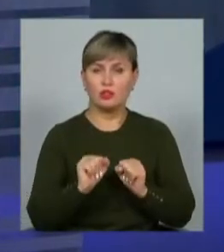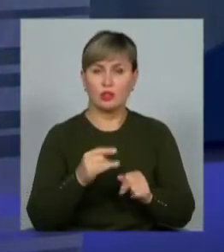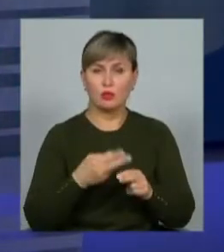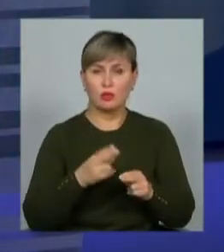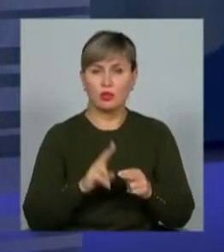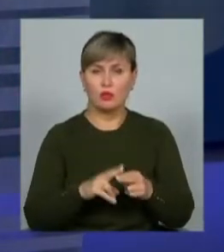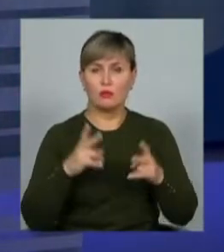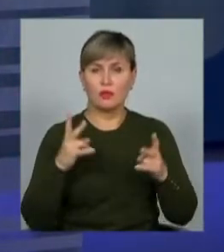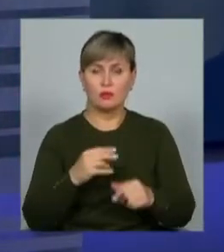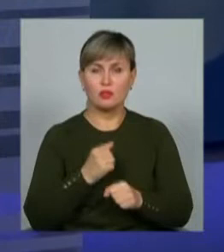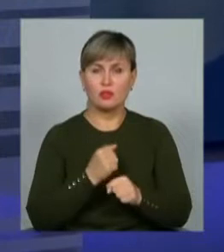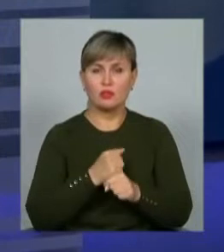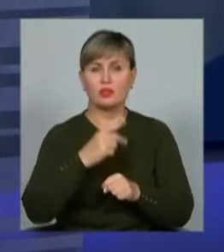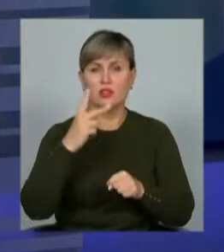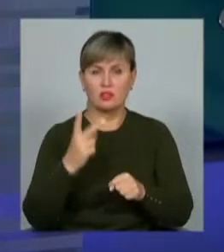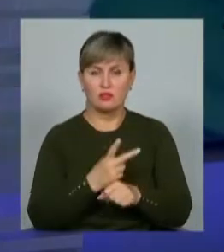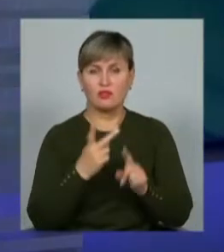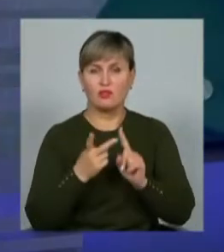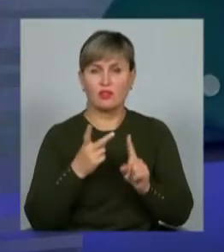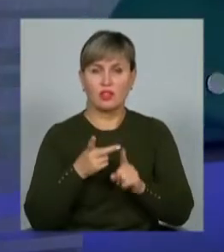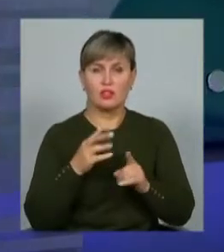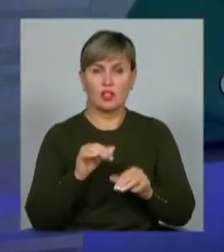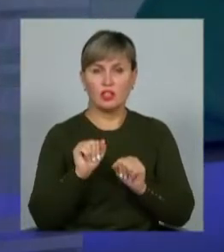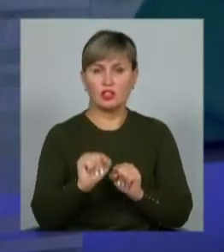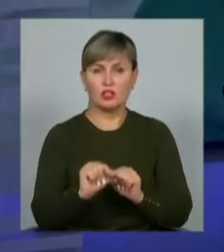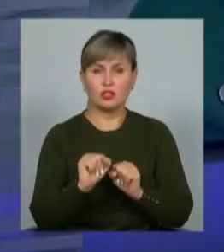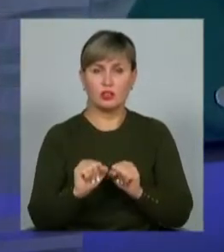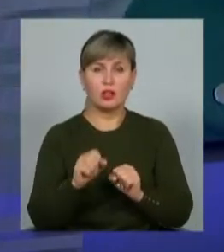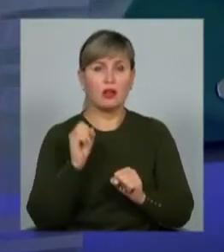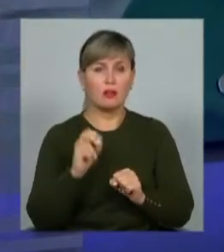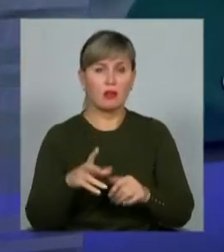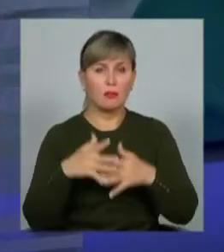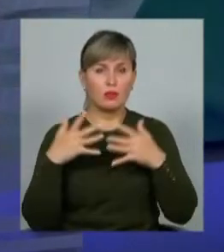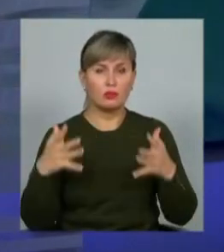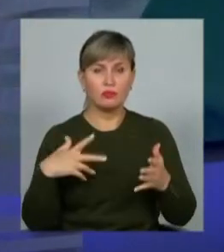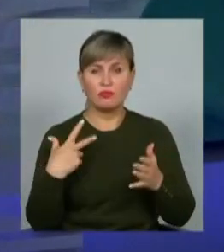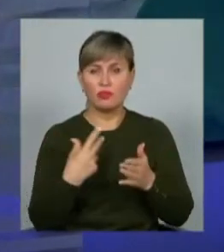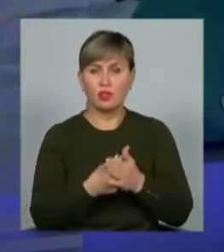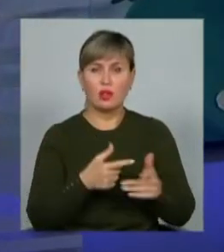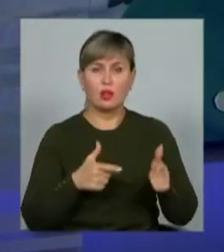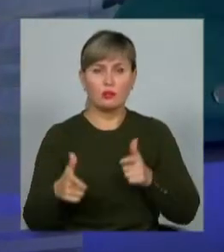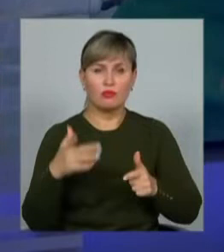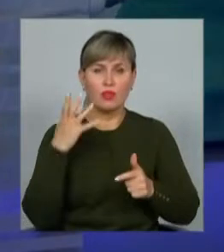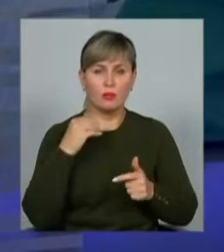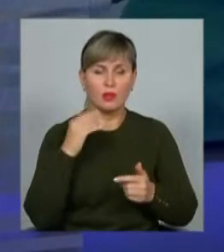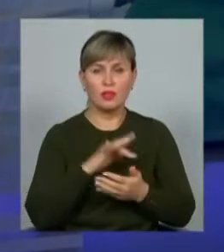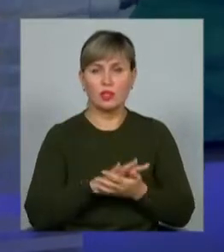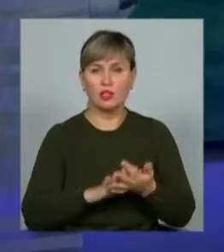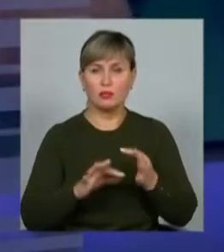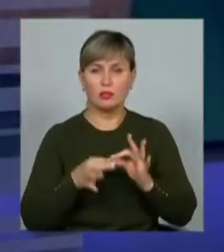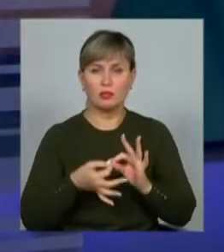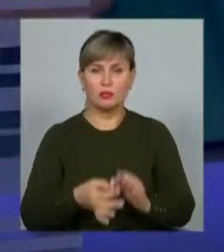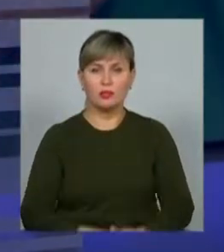поэтому необходимо будет сделать еще одну для усиления защиты. О том, как масштабной вакцинации готовятся в Алматы, материал